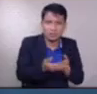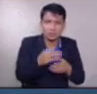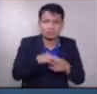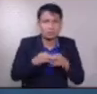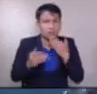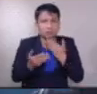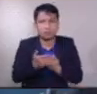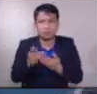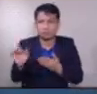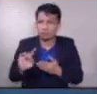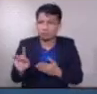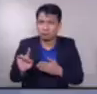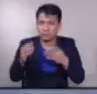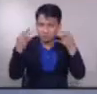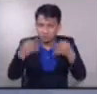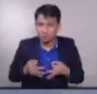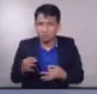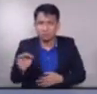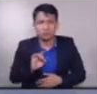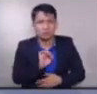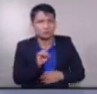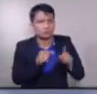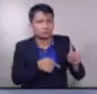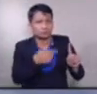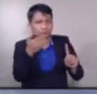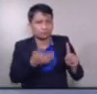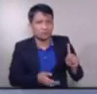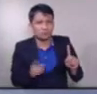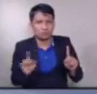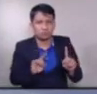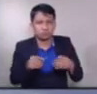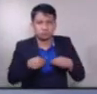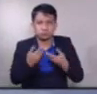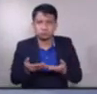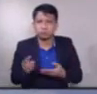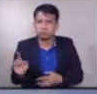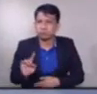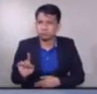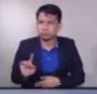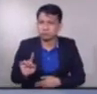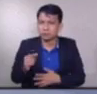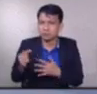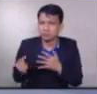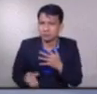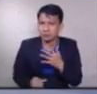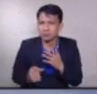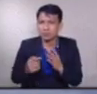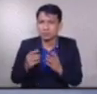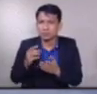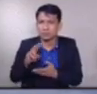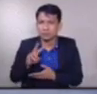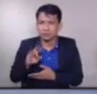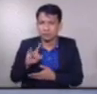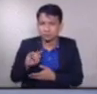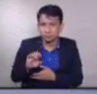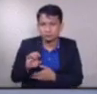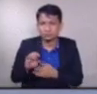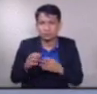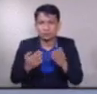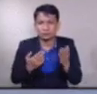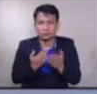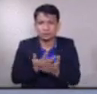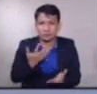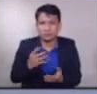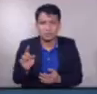news. Bakit? Oo. Yun ang tanong. Tama po yun, no? Eh. Ano ang halimbawa, yung mga vote-rich provinces, no? Alam naman natin